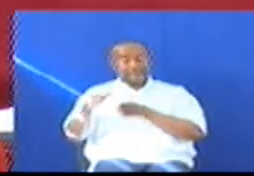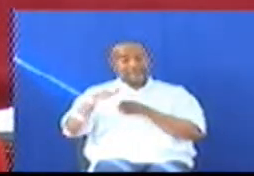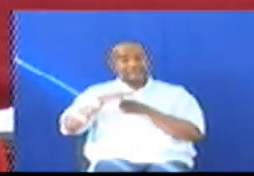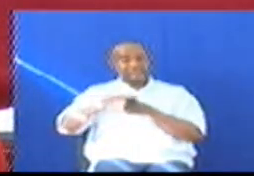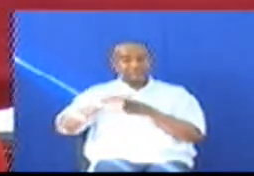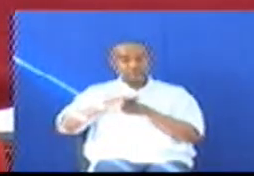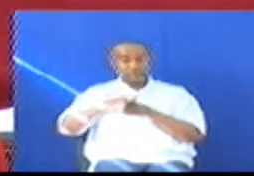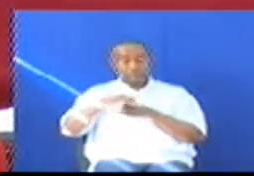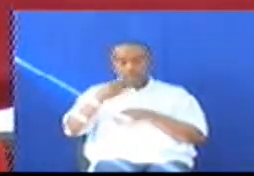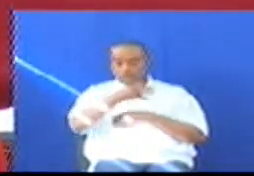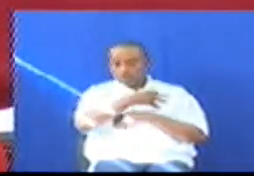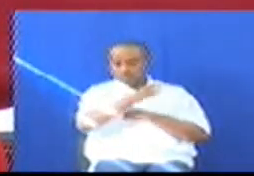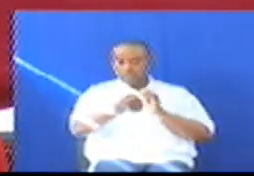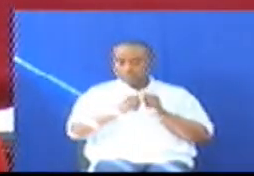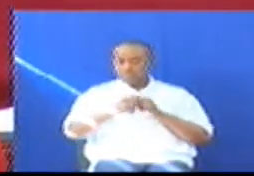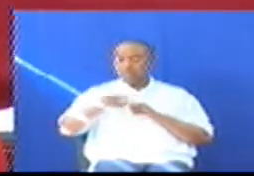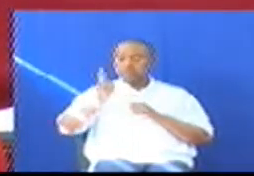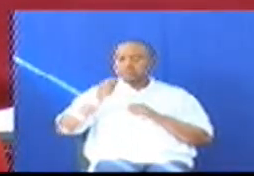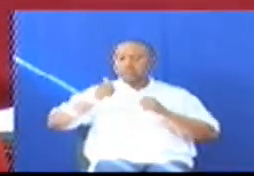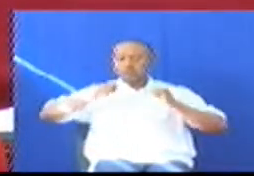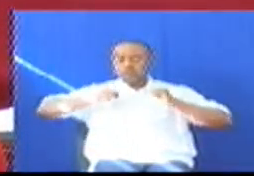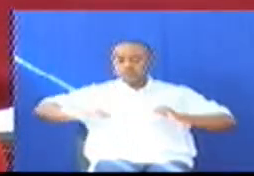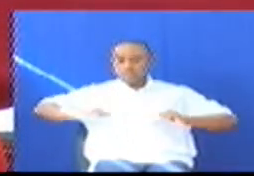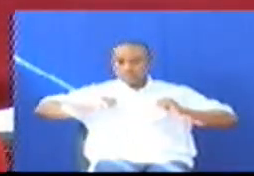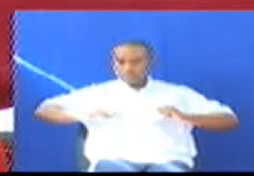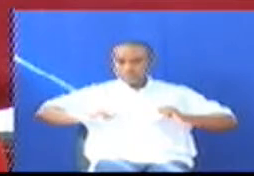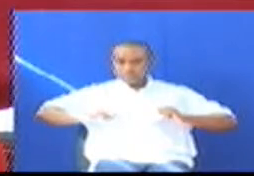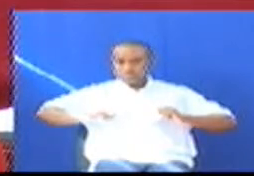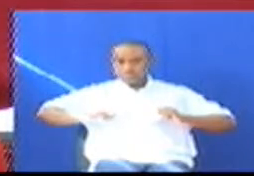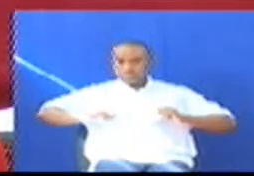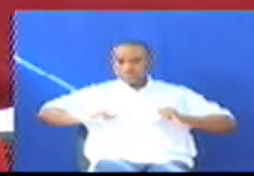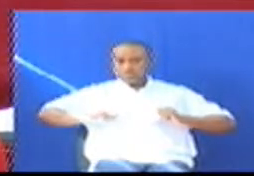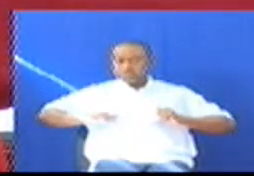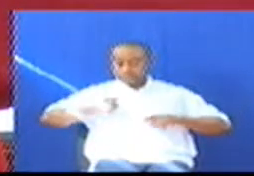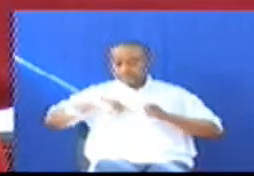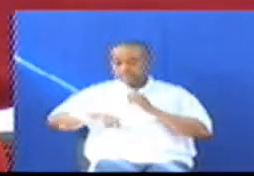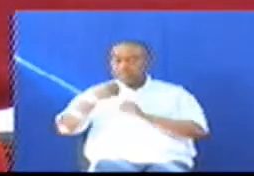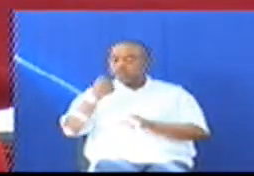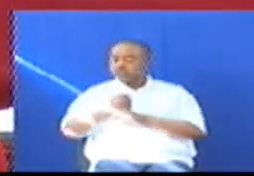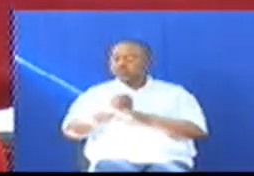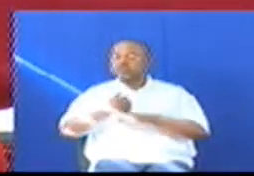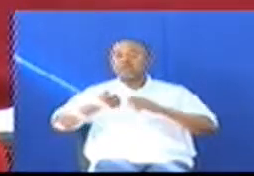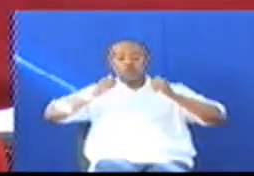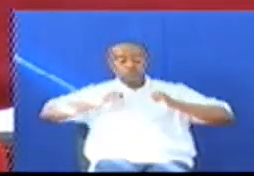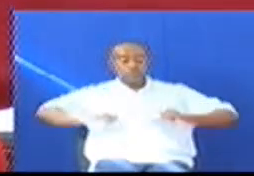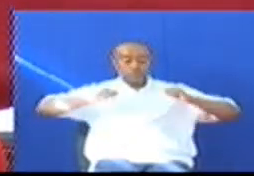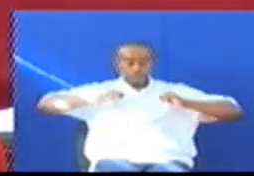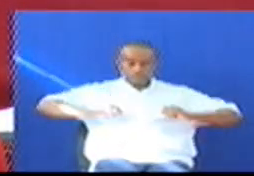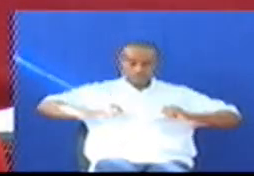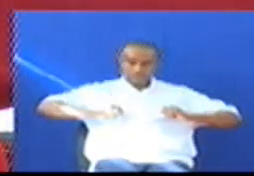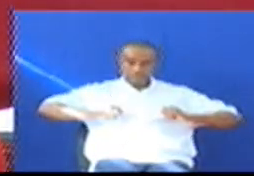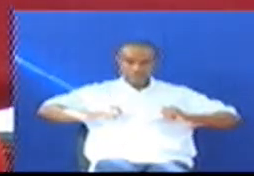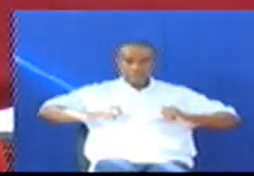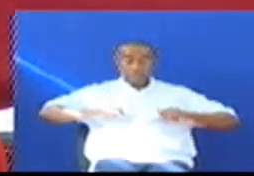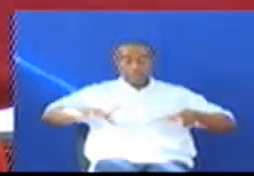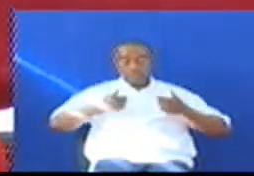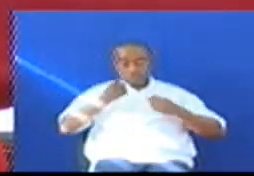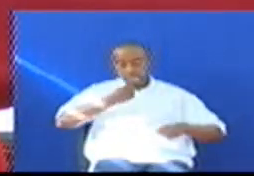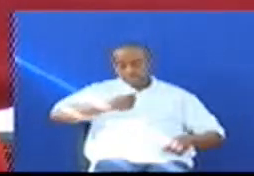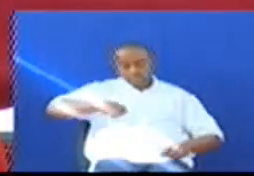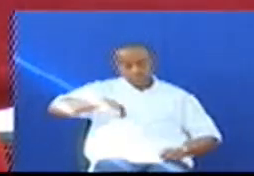na Wizara ya Maliasili na Utalii kwa ajili ya shughuli za utalii. Lakini kama tunavyoelewa